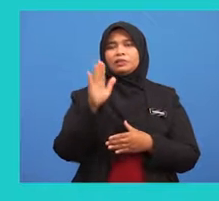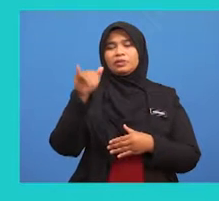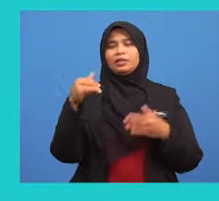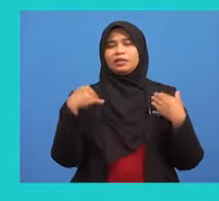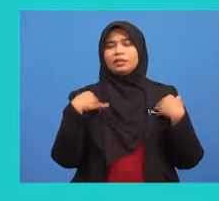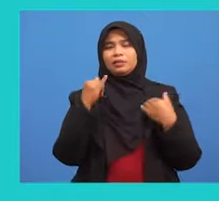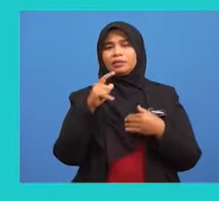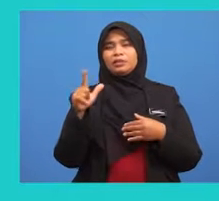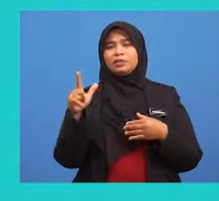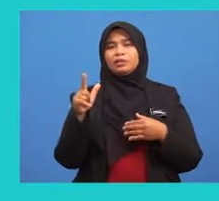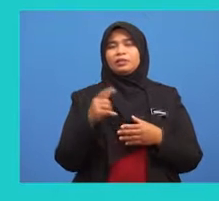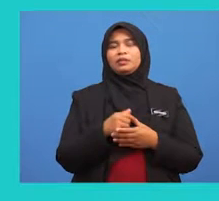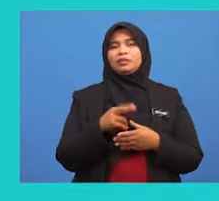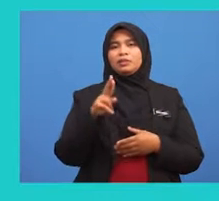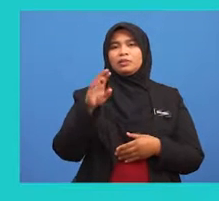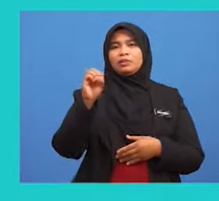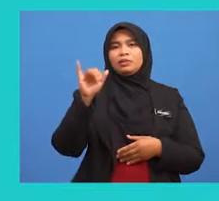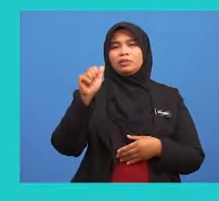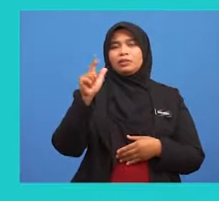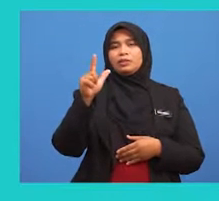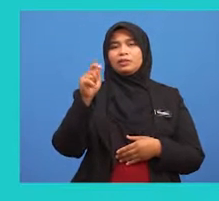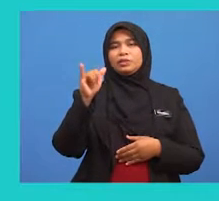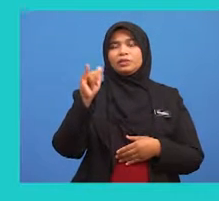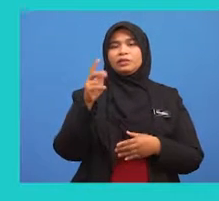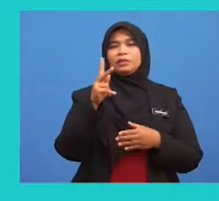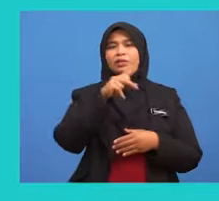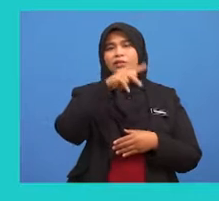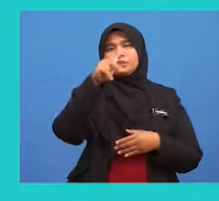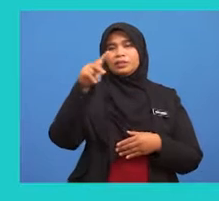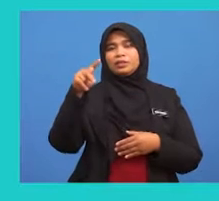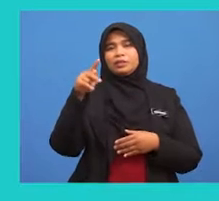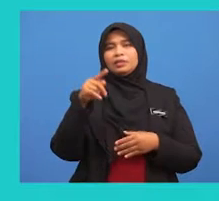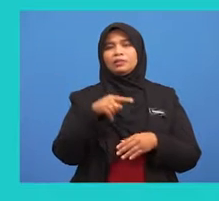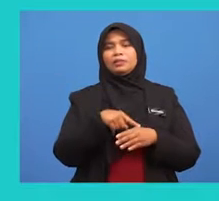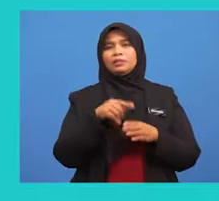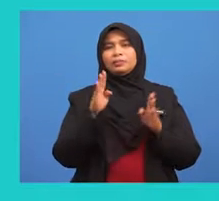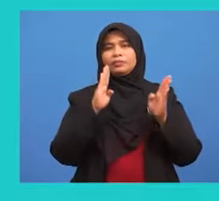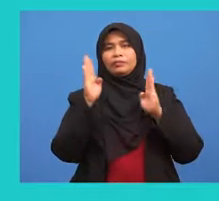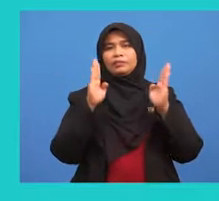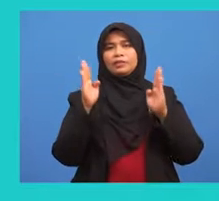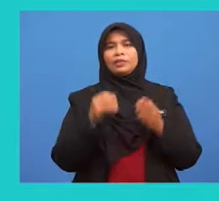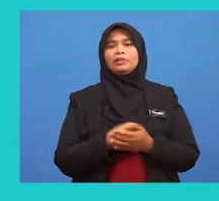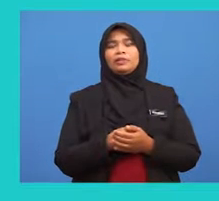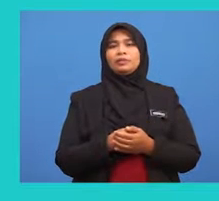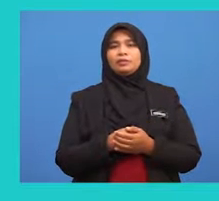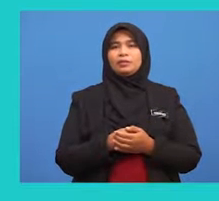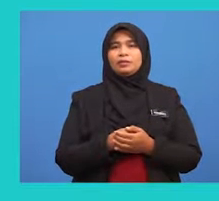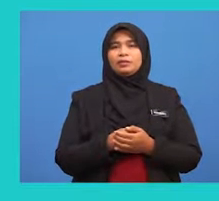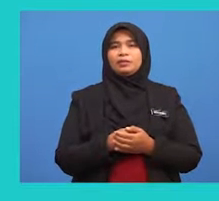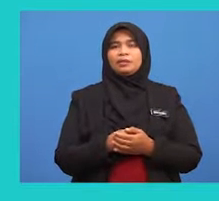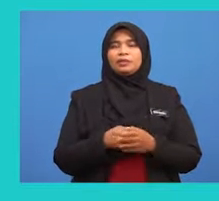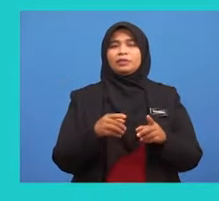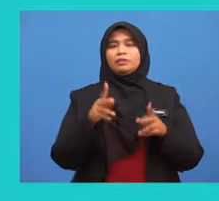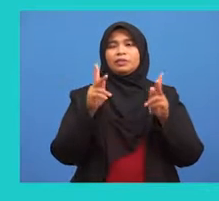ini ialah royalti kilang RM Malaysia 600. Ya, sama seperti buruh